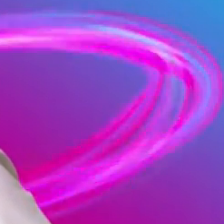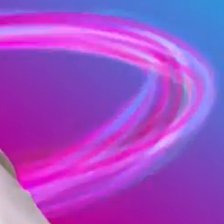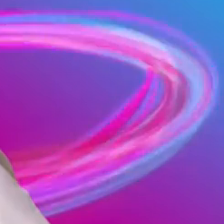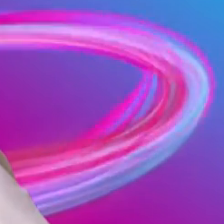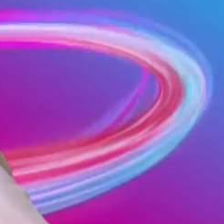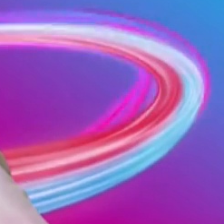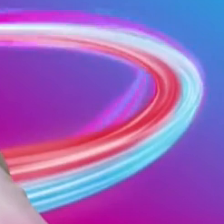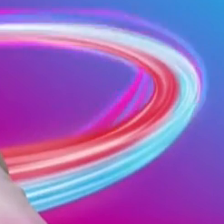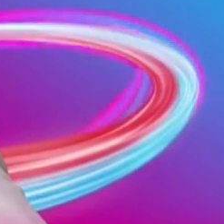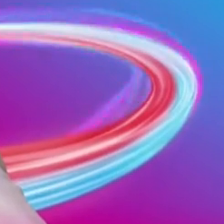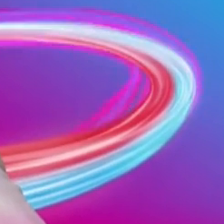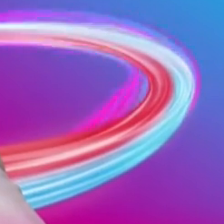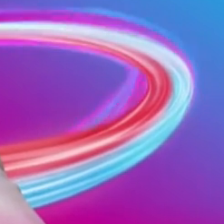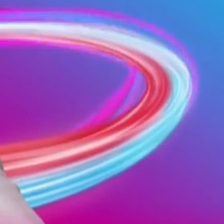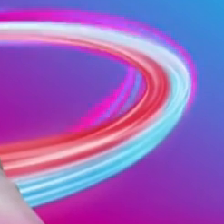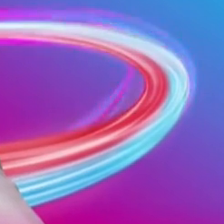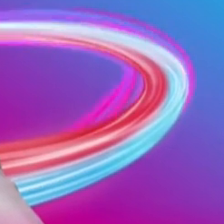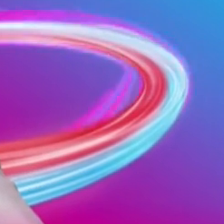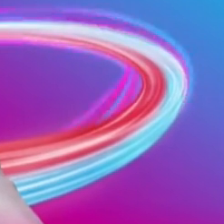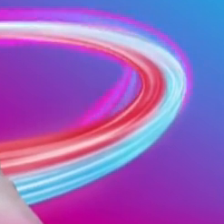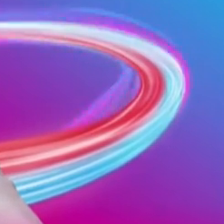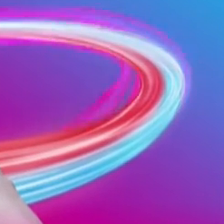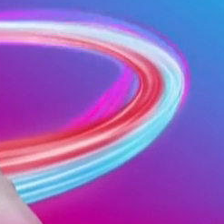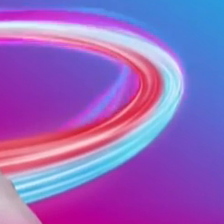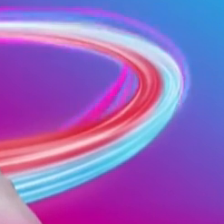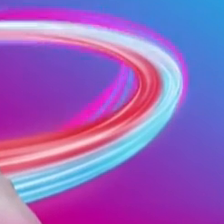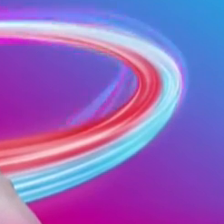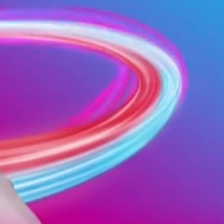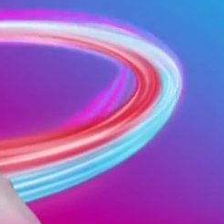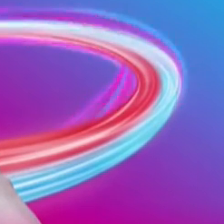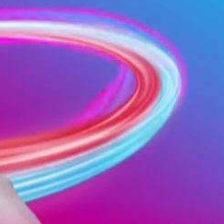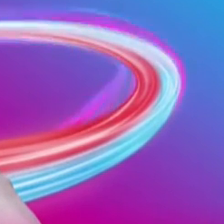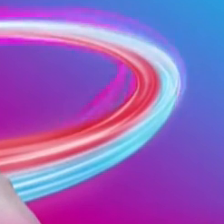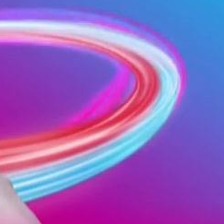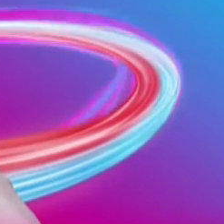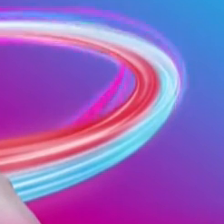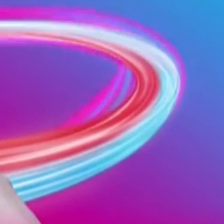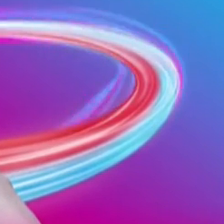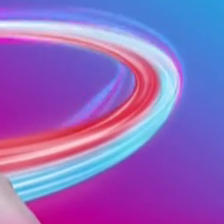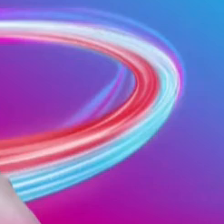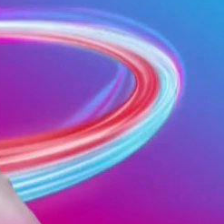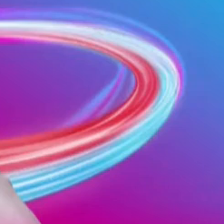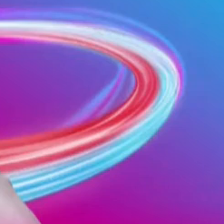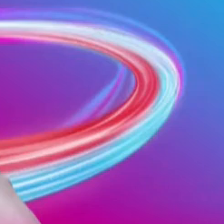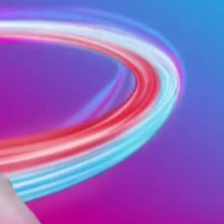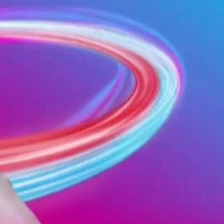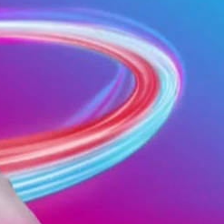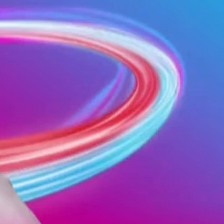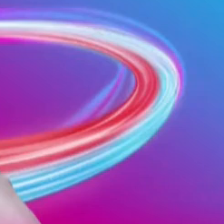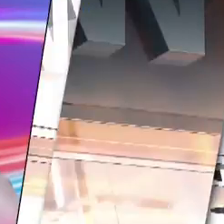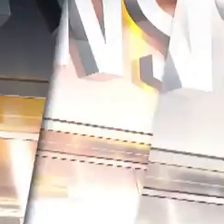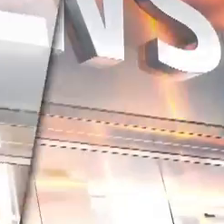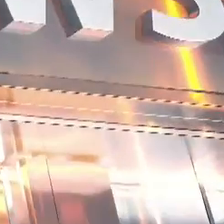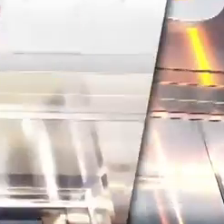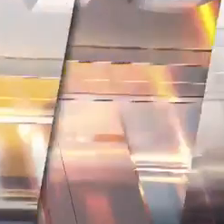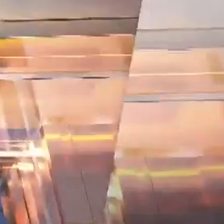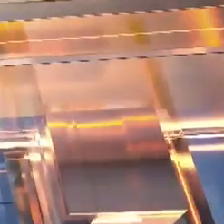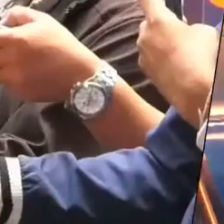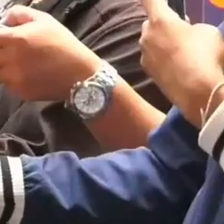True Detect 5G ที่สุดของเครือข่ายอัจฉริยะให้ชีวิตเป็นไปได้ไม่สิ้นสุด